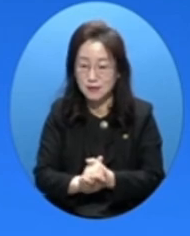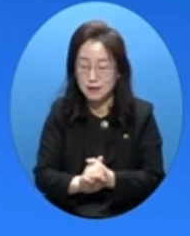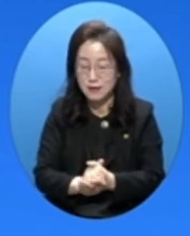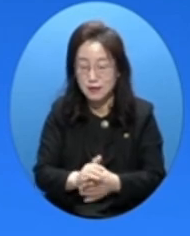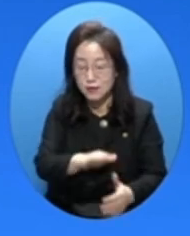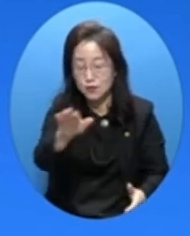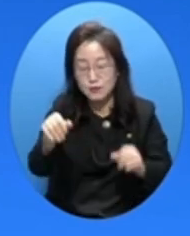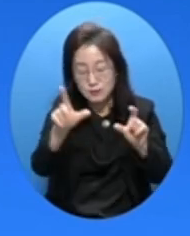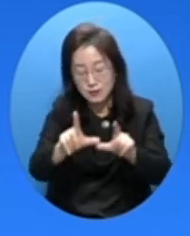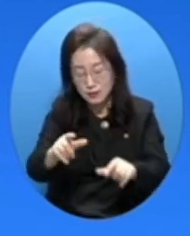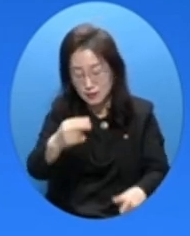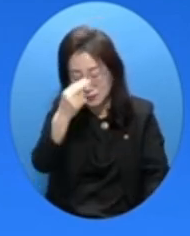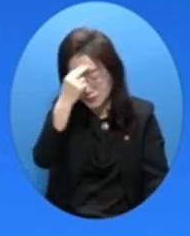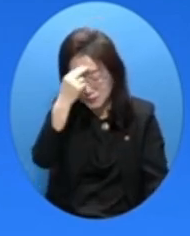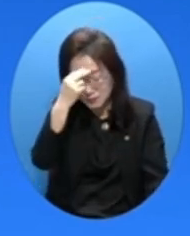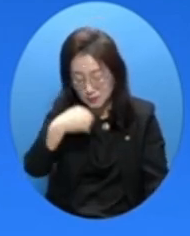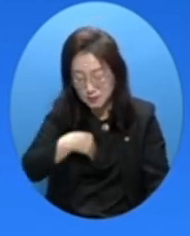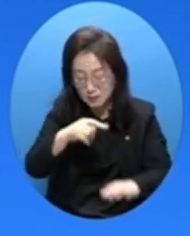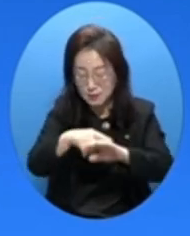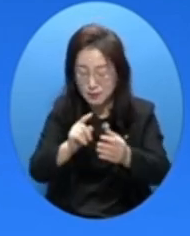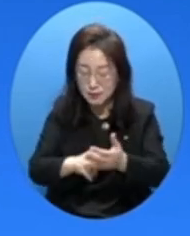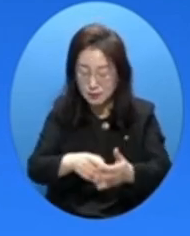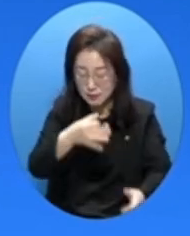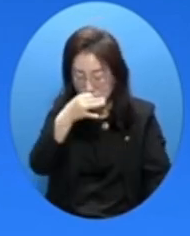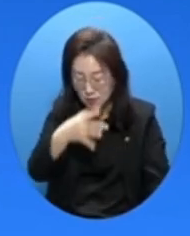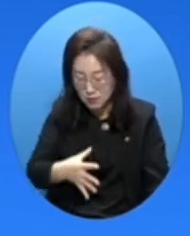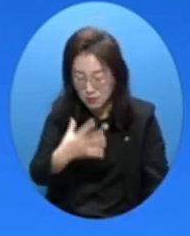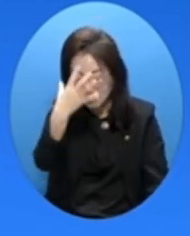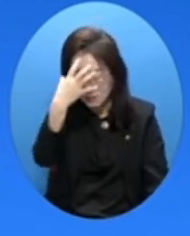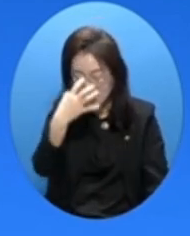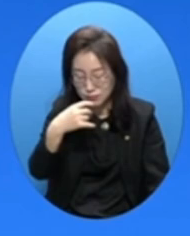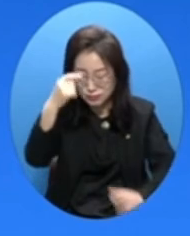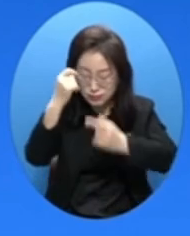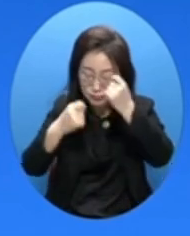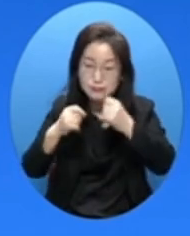빈곤해졌을 때 내 마음이 공허할 때 우울하고 슬플 때